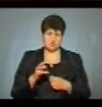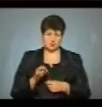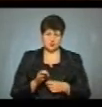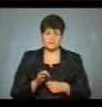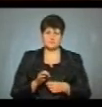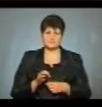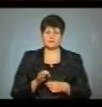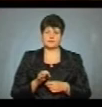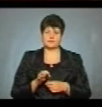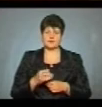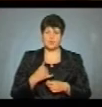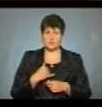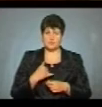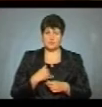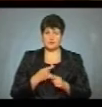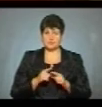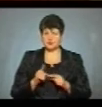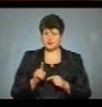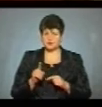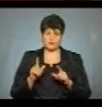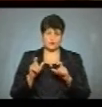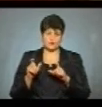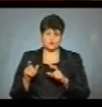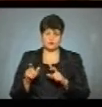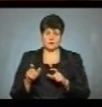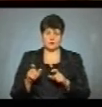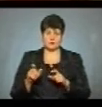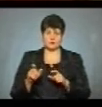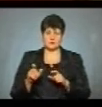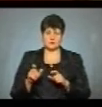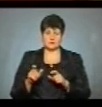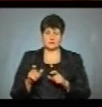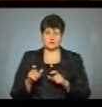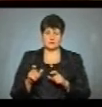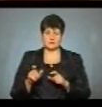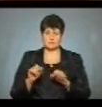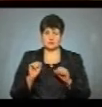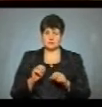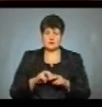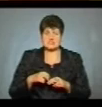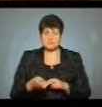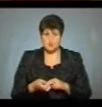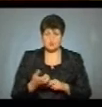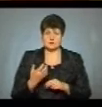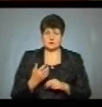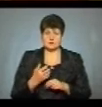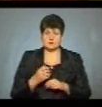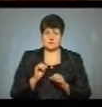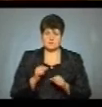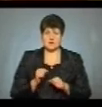бо в мене чогось фотограф, чогось спеціально заводив, може, можна зашпортитись, був раз,